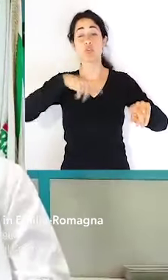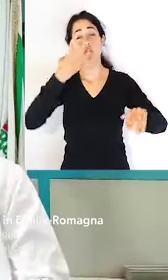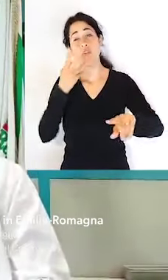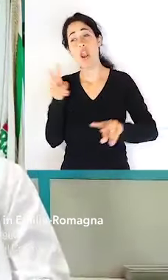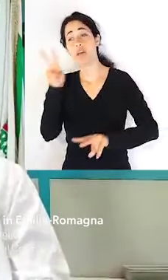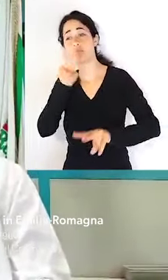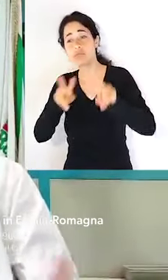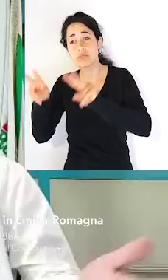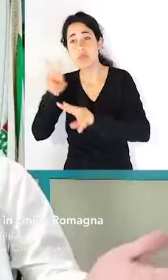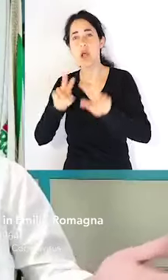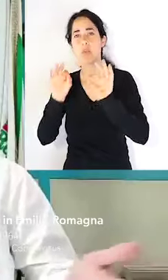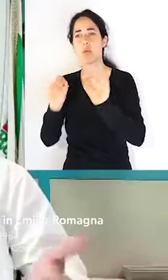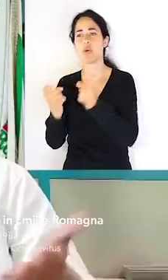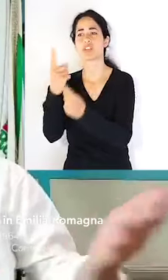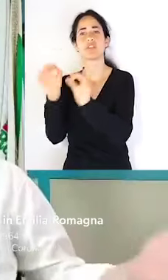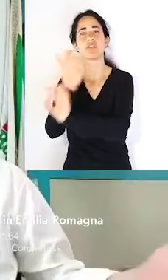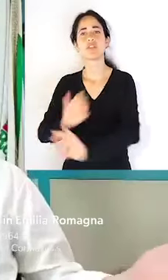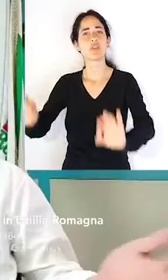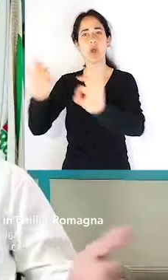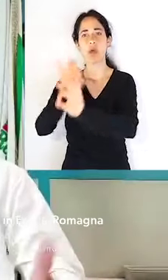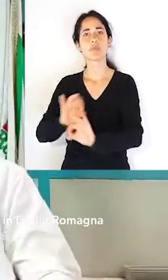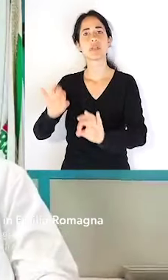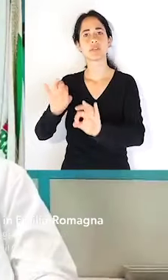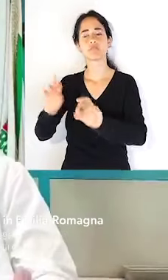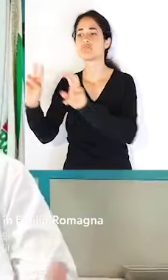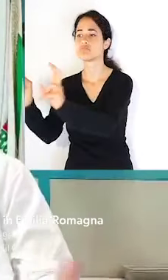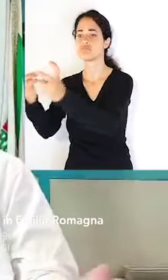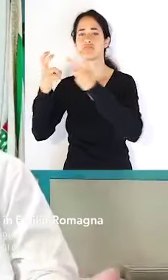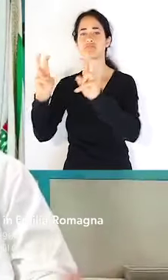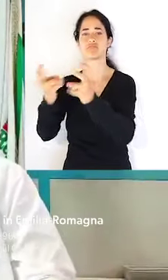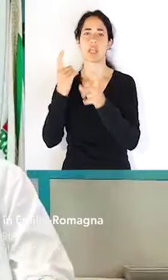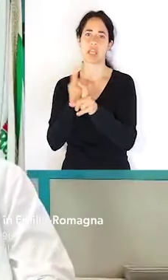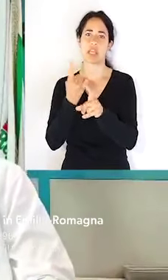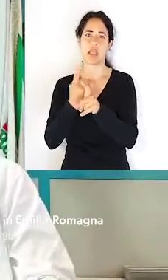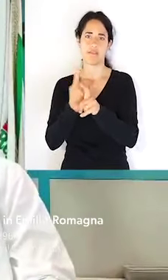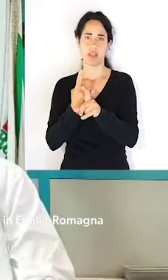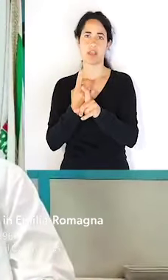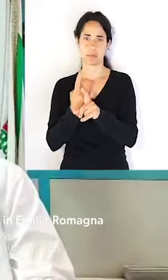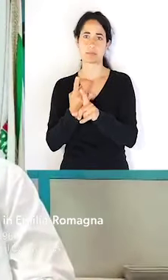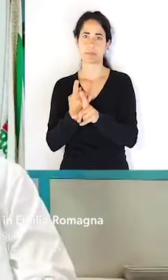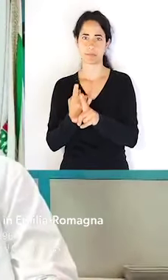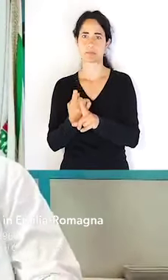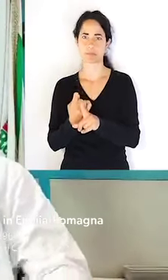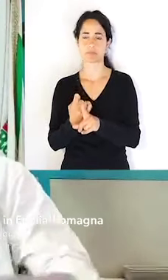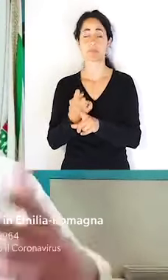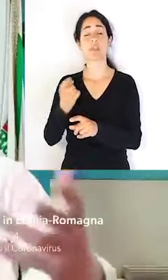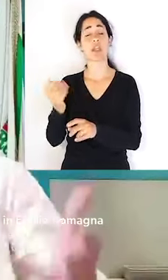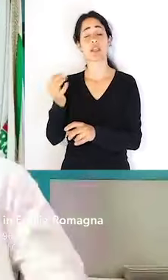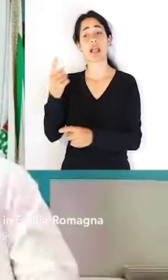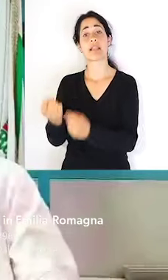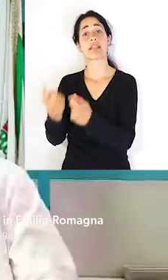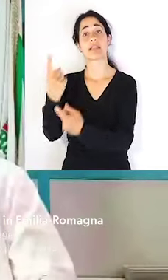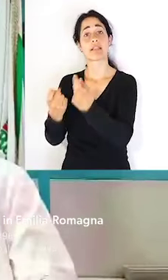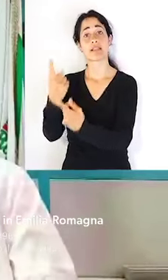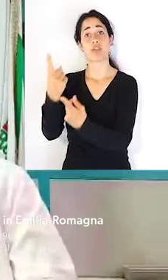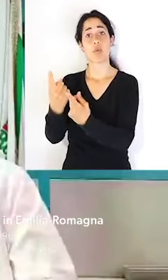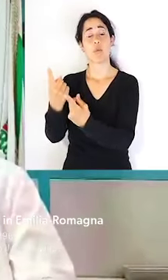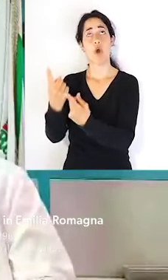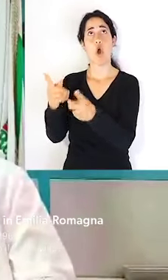ricercare quelle senza sintomi, le persone che non hanno nessun sintomo. Che possa